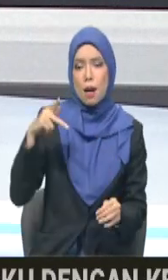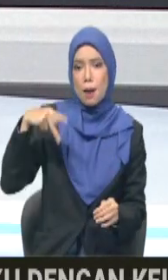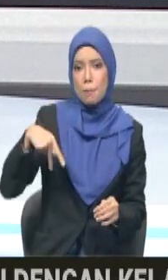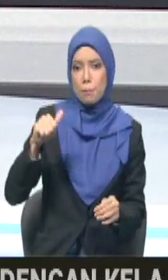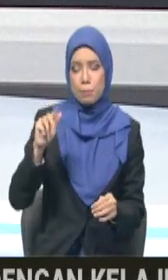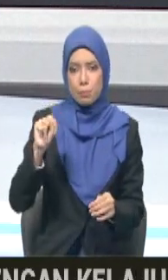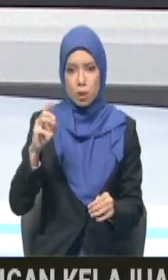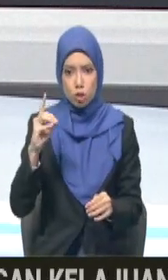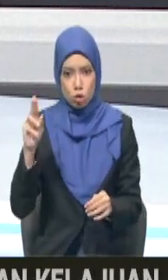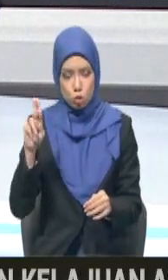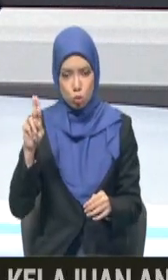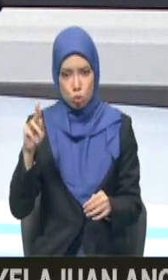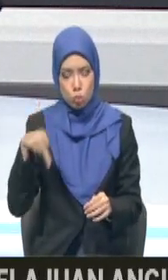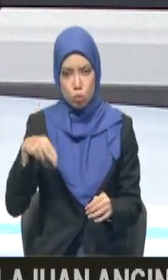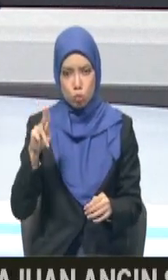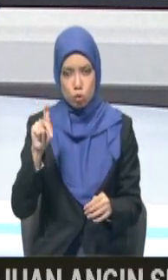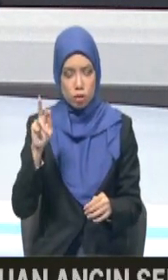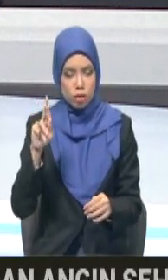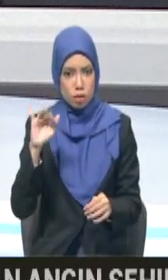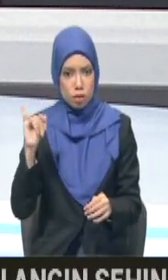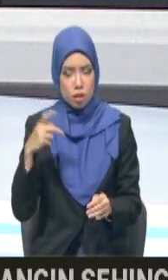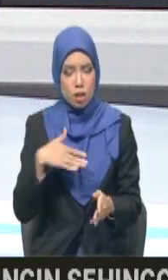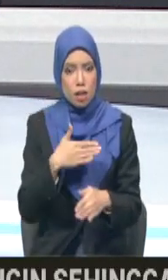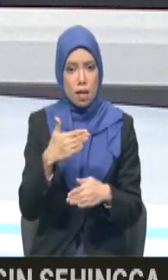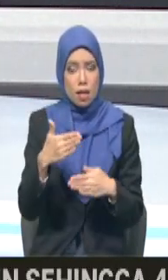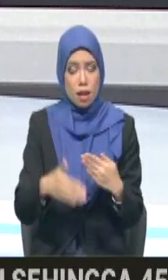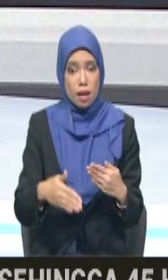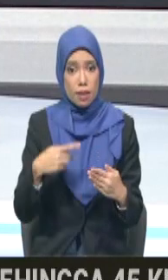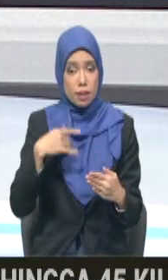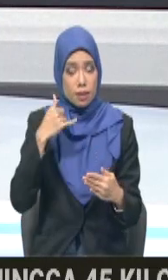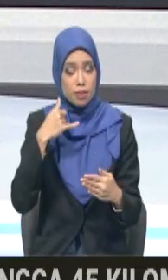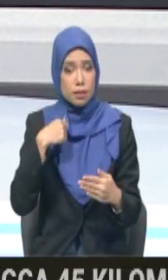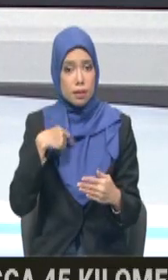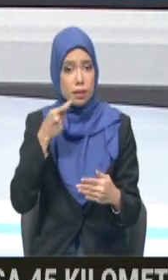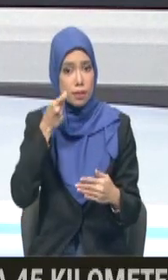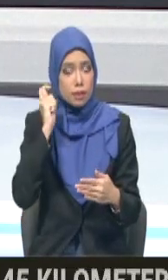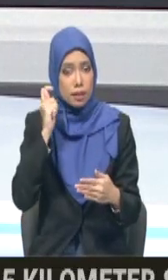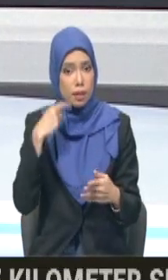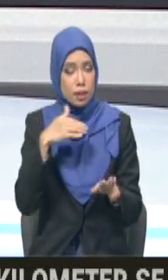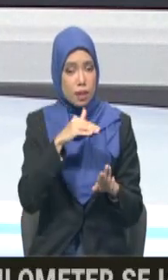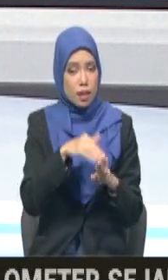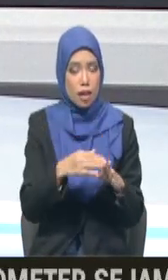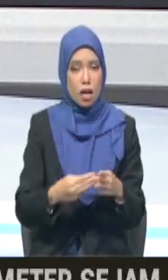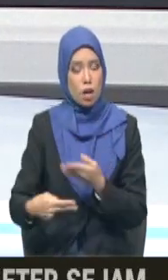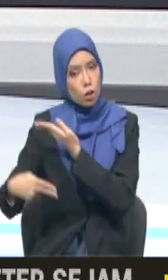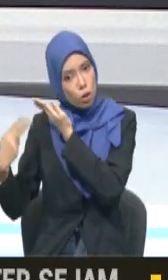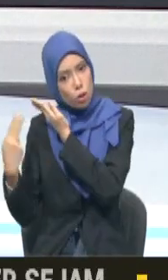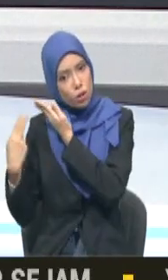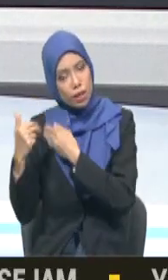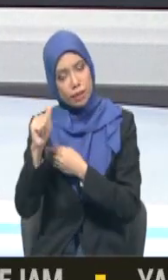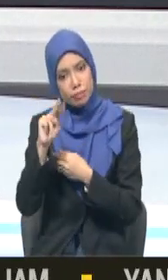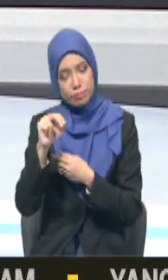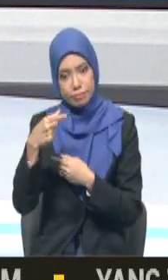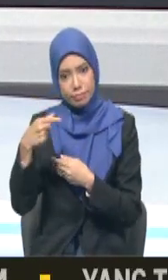petang tadi dengan Majlis penyampaian sijil penghargaan kepada para peserta Majlis berlangsung di sebuah hotel di Anggrek